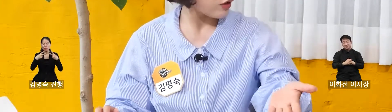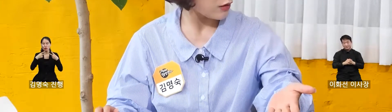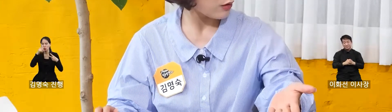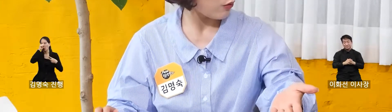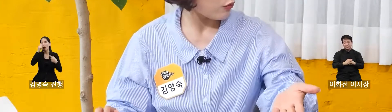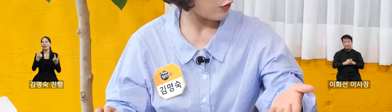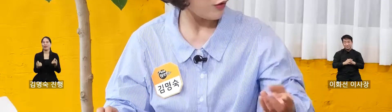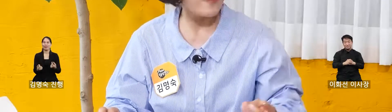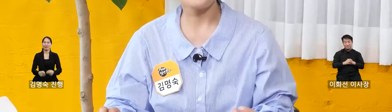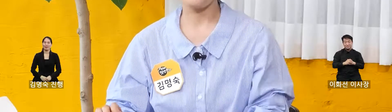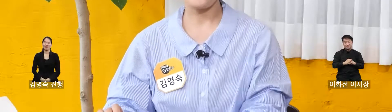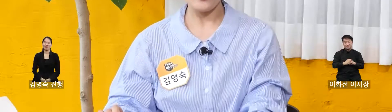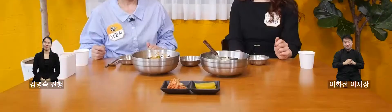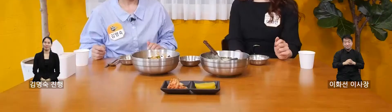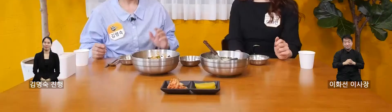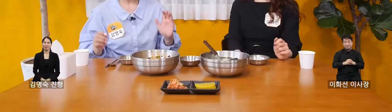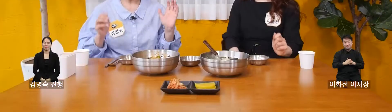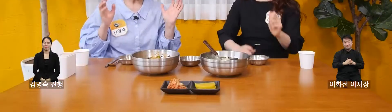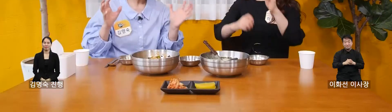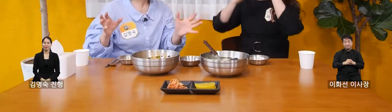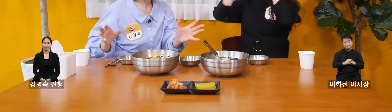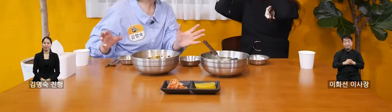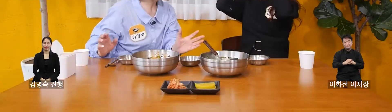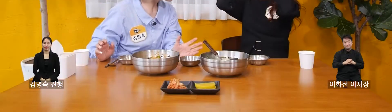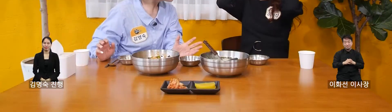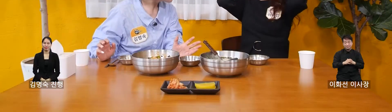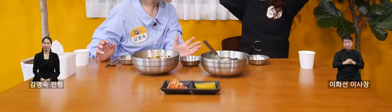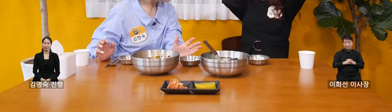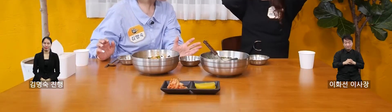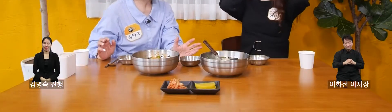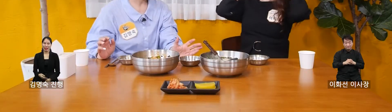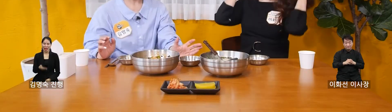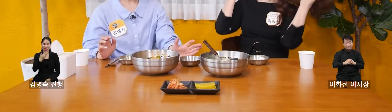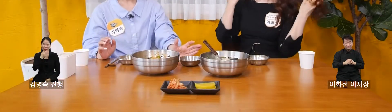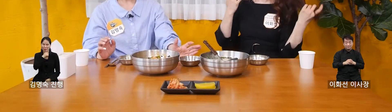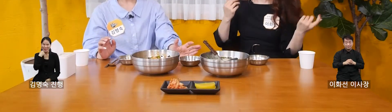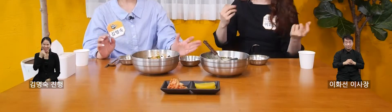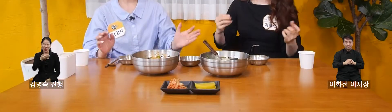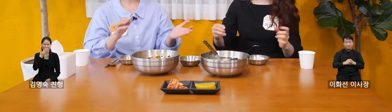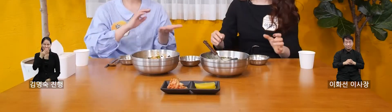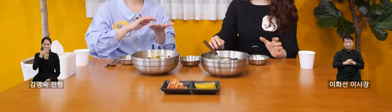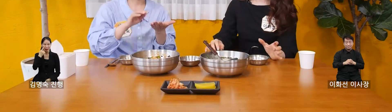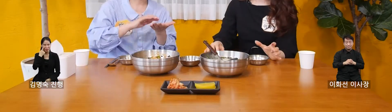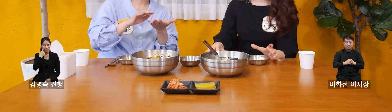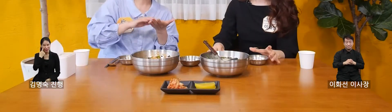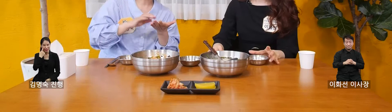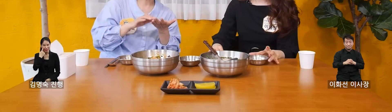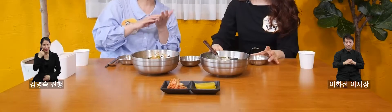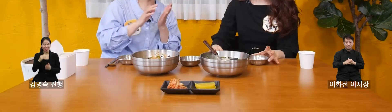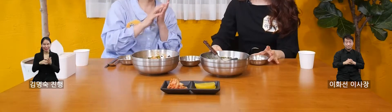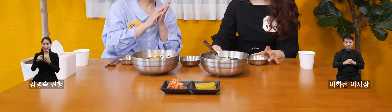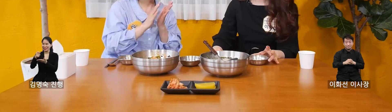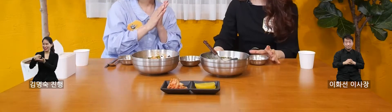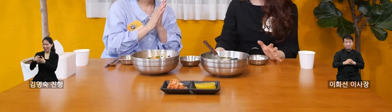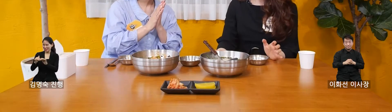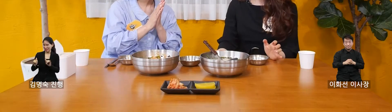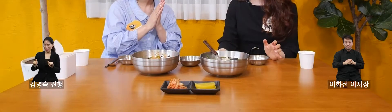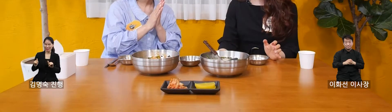같아요. 국수 같은 경우는 이 맛에 이렇게 푹 빠져 있다 보니까 네. 제가 이제 작가님을